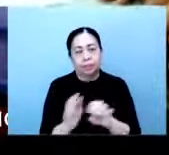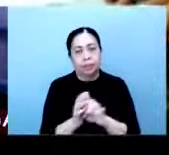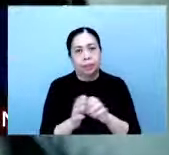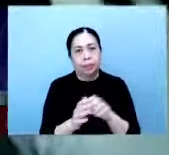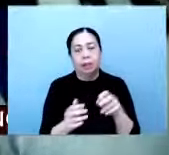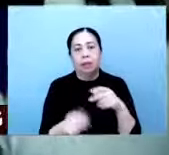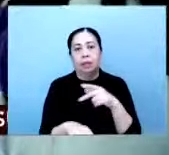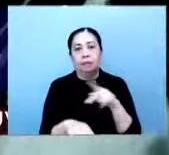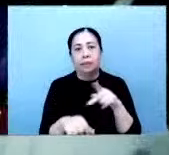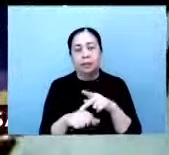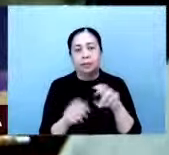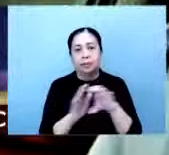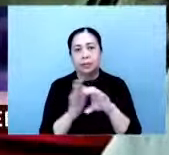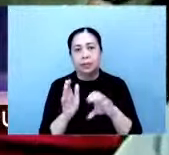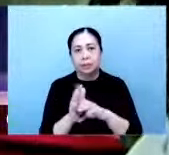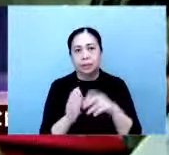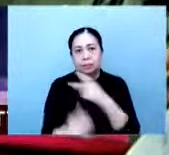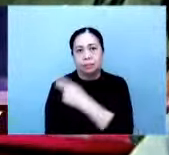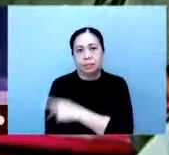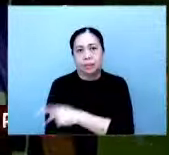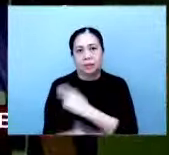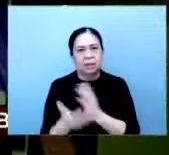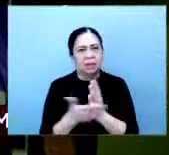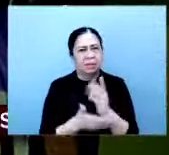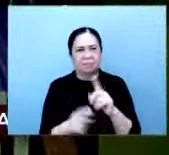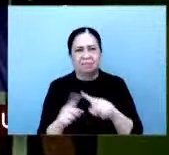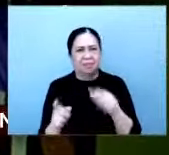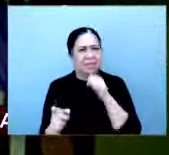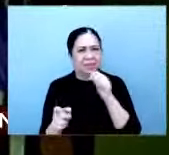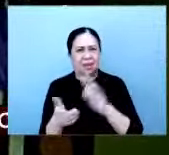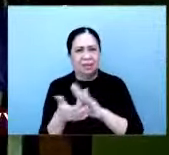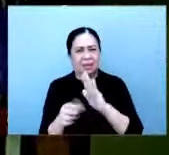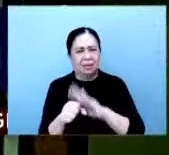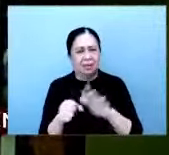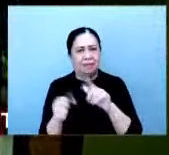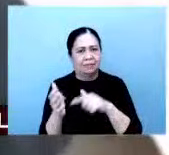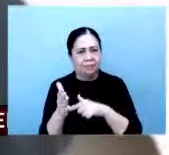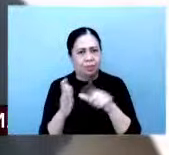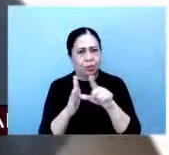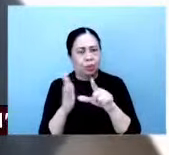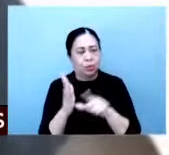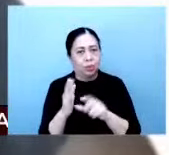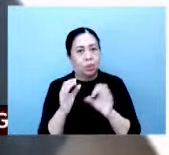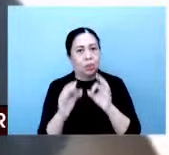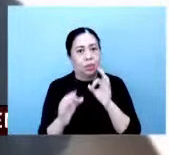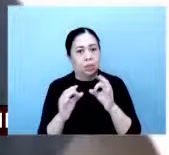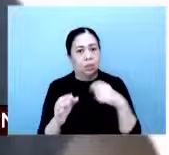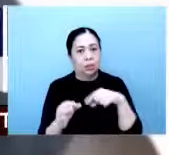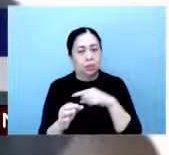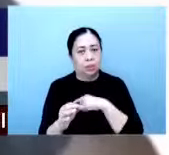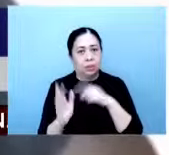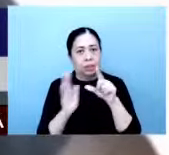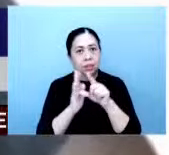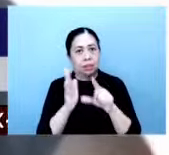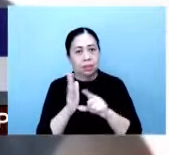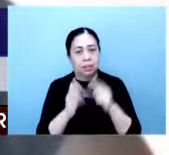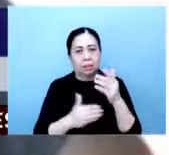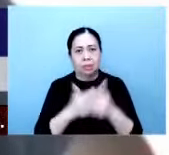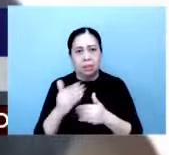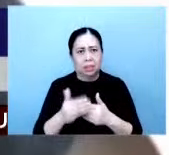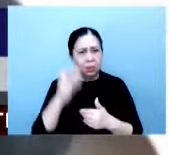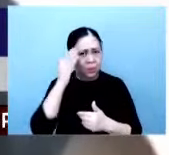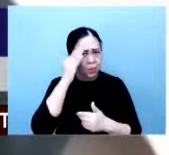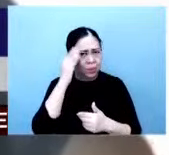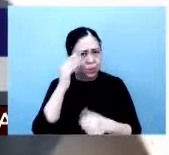patients rights pero hindi pa rin daw sapat ang Pangil nito sa bansa kung dadaan tayo sa legal na proseso Alam nating